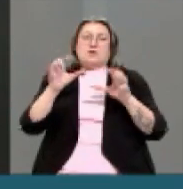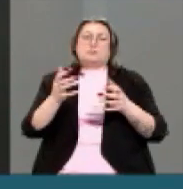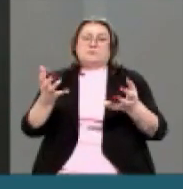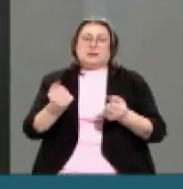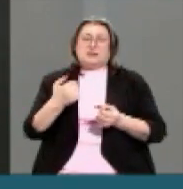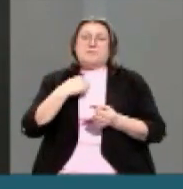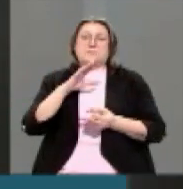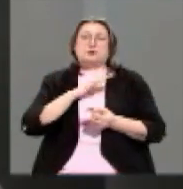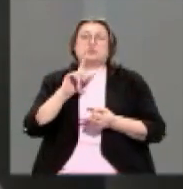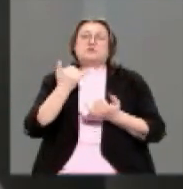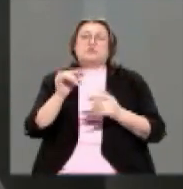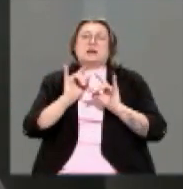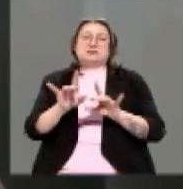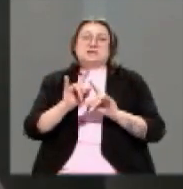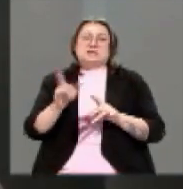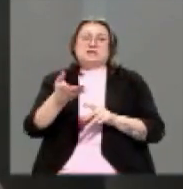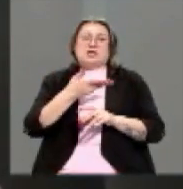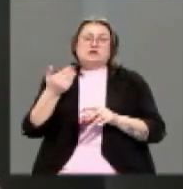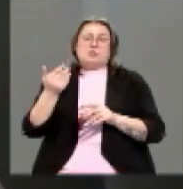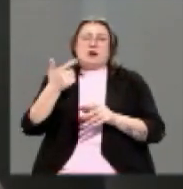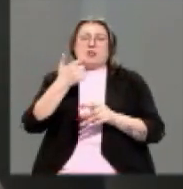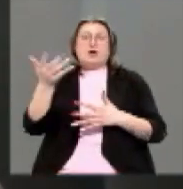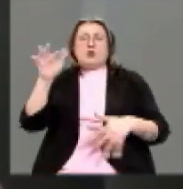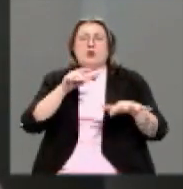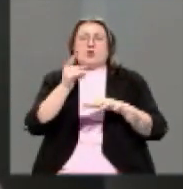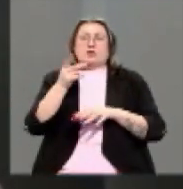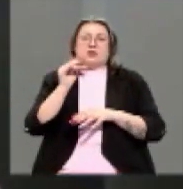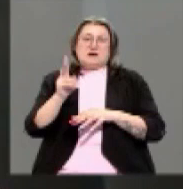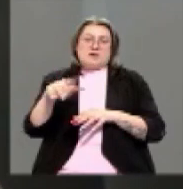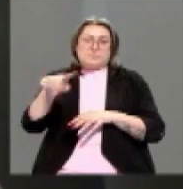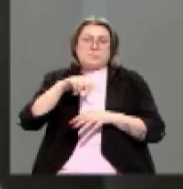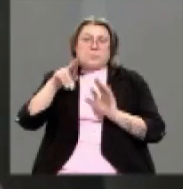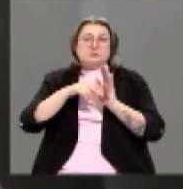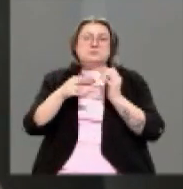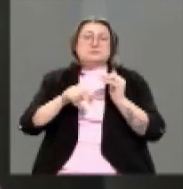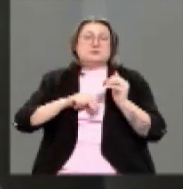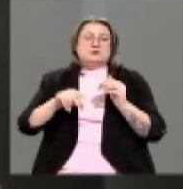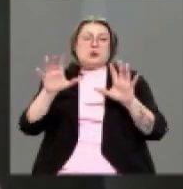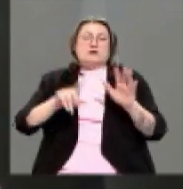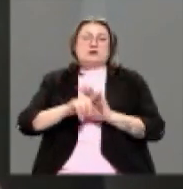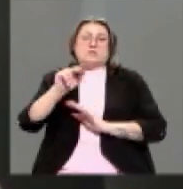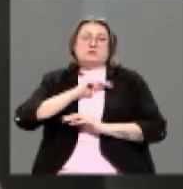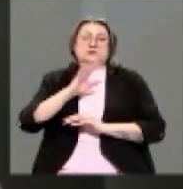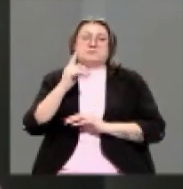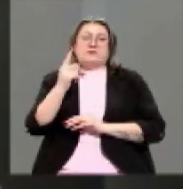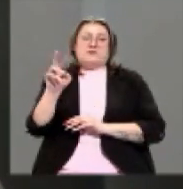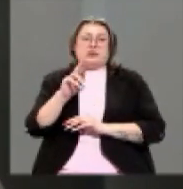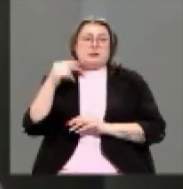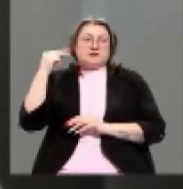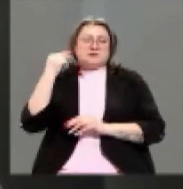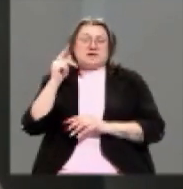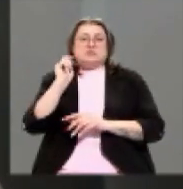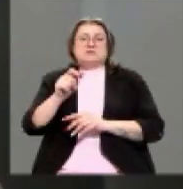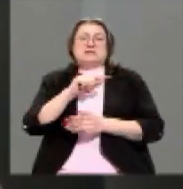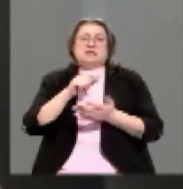нам было что сегодня рассказать нашим горнякам, нашим подземщикам о том, что закон начинает работать уже с 1 января. Президент